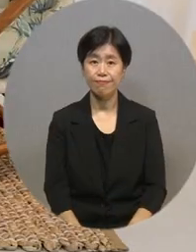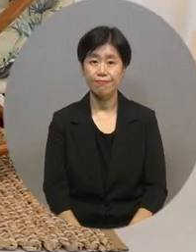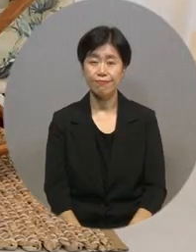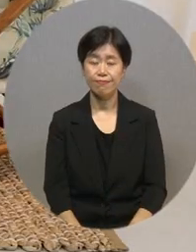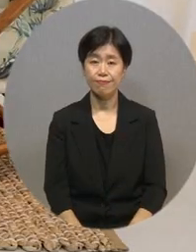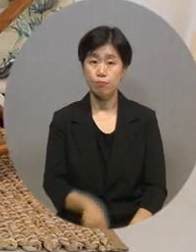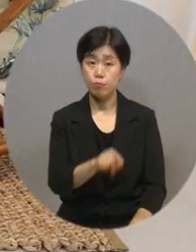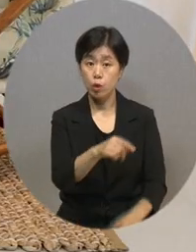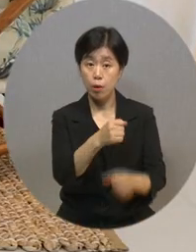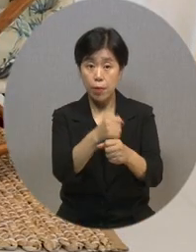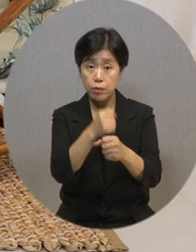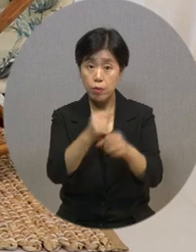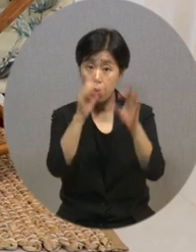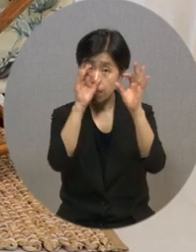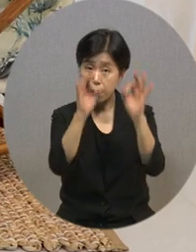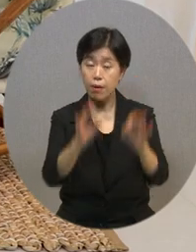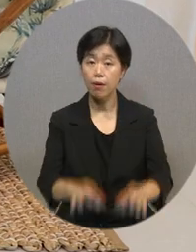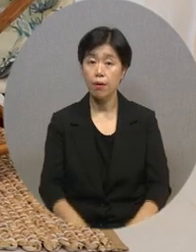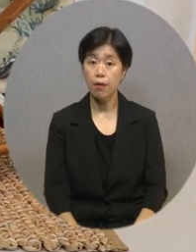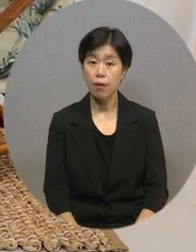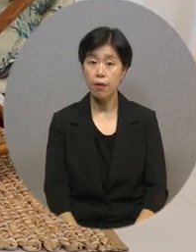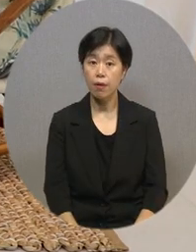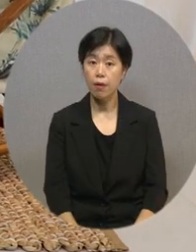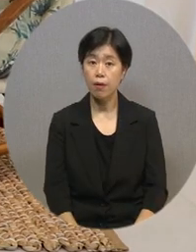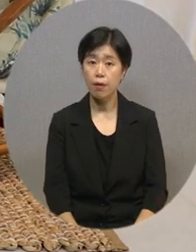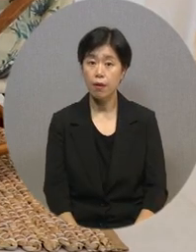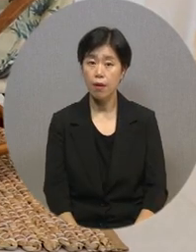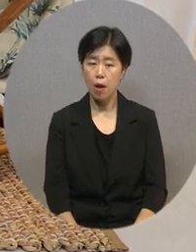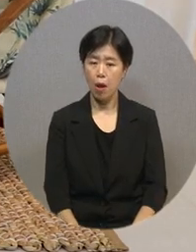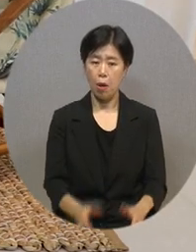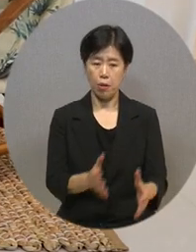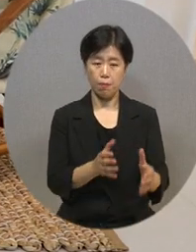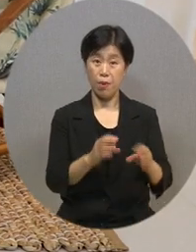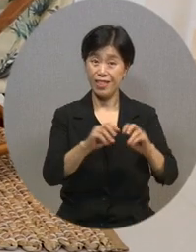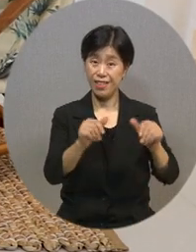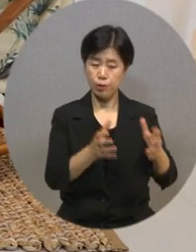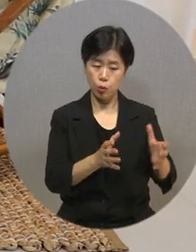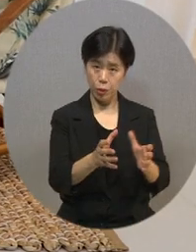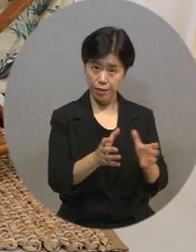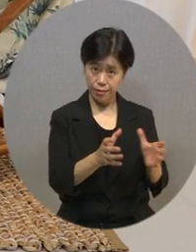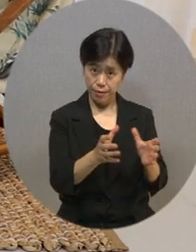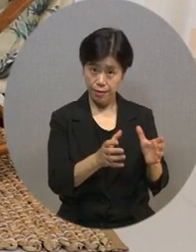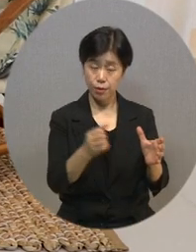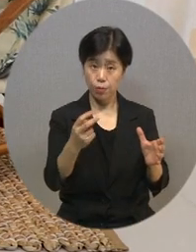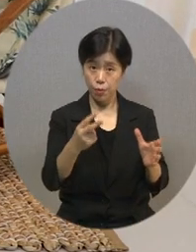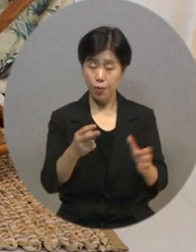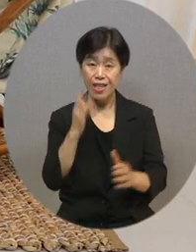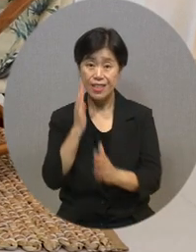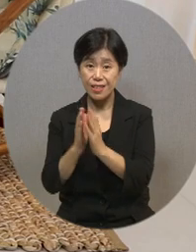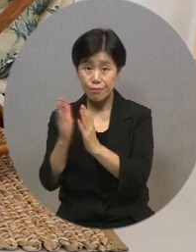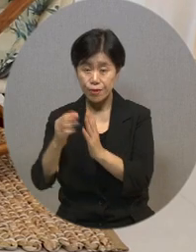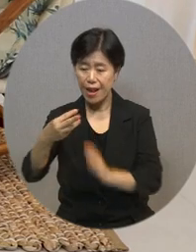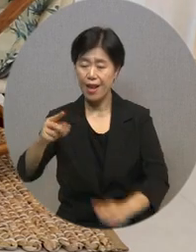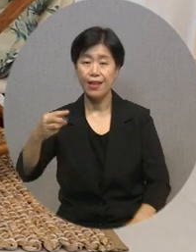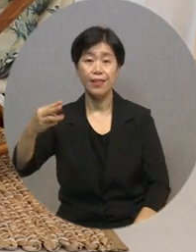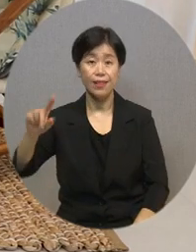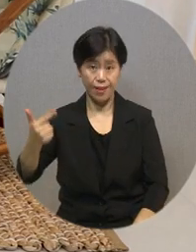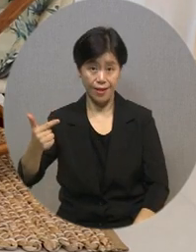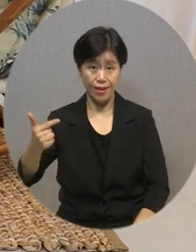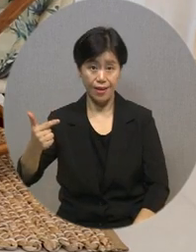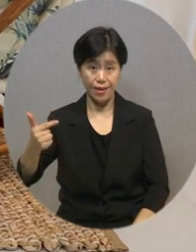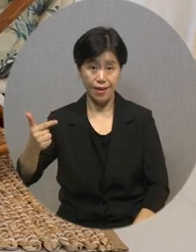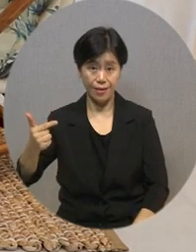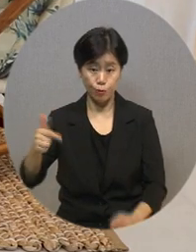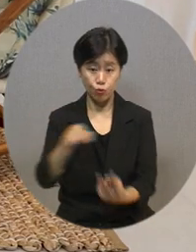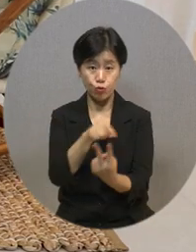작품 활동을 보면 뭐 흙에서 나오는 도자기, 또 식물에서 나오는 라탄,